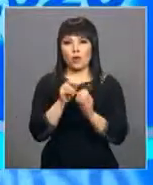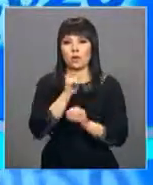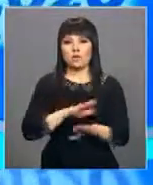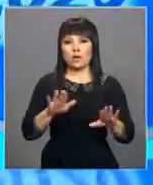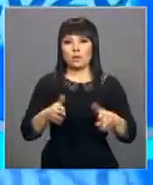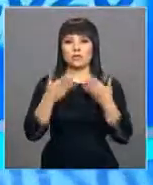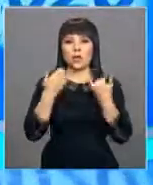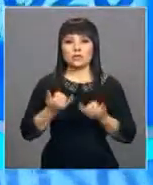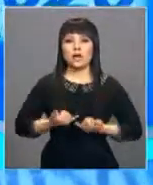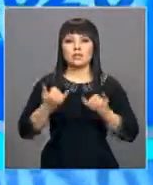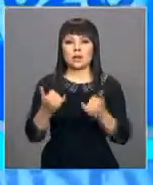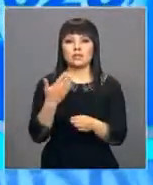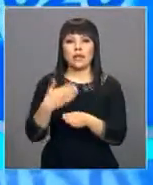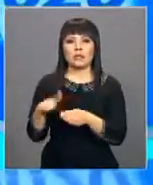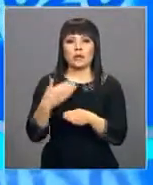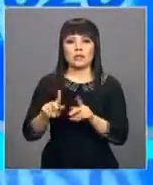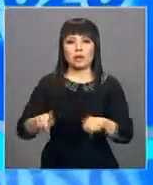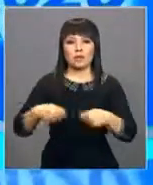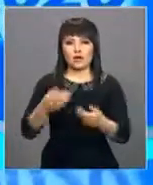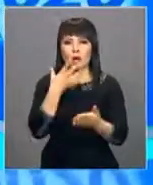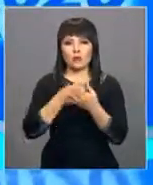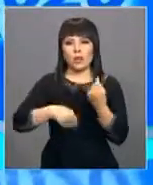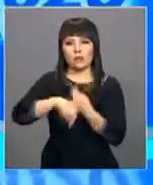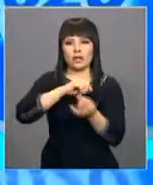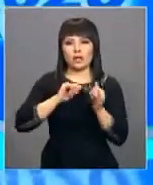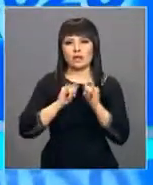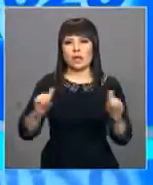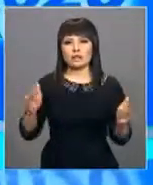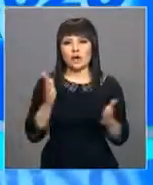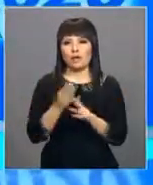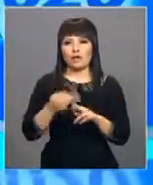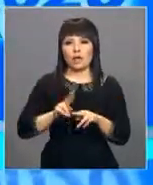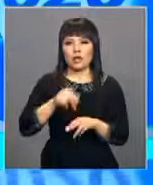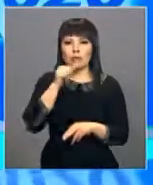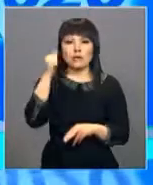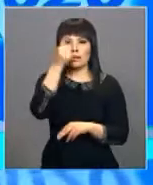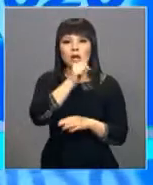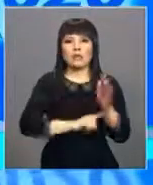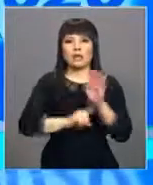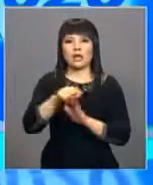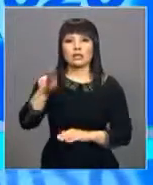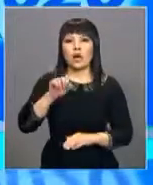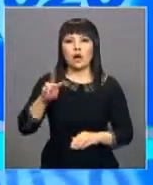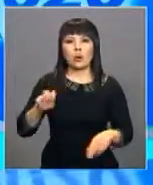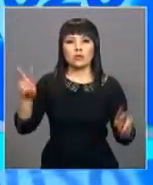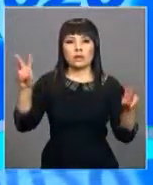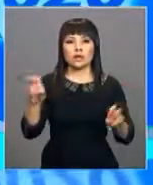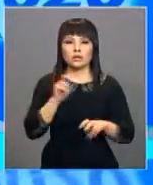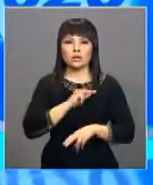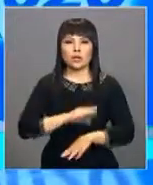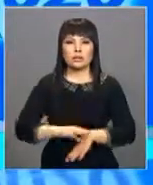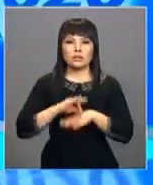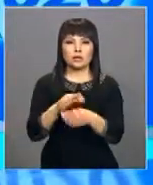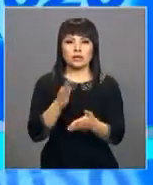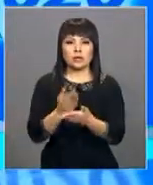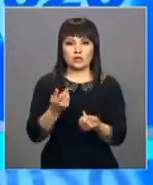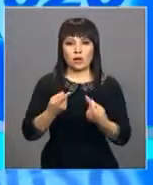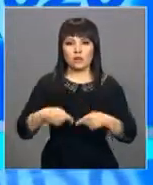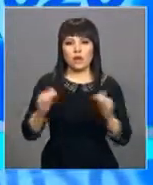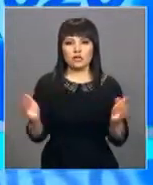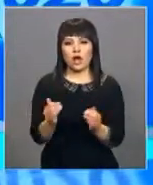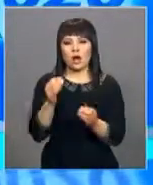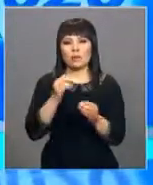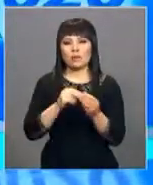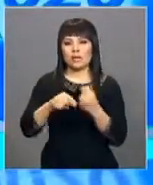кәсіпкер жеңілдетілген несие алып, өз бизнесінің өрісін кеңейтіп береді. Былтыр ғана жұмысын бастаған даму өндіріс бағдарламасында өңірдегі шағын және